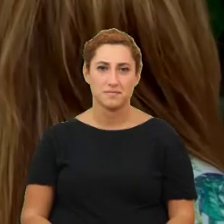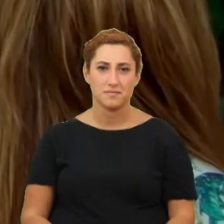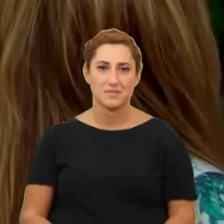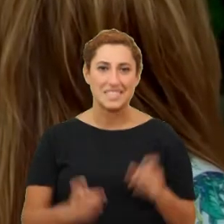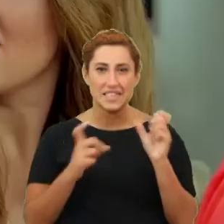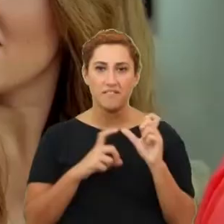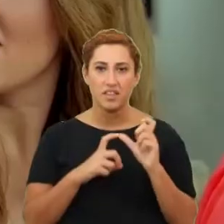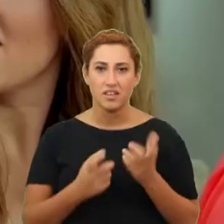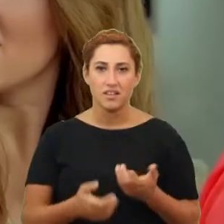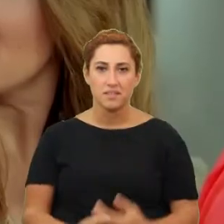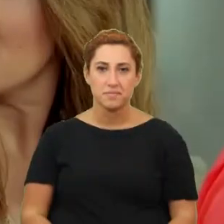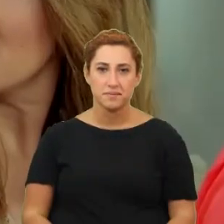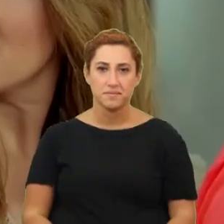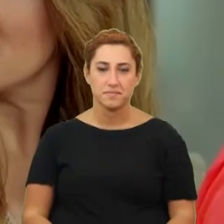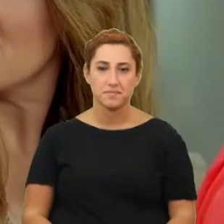Sevgi.